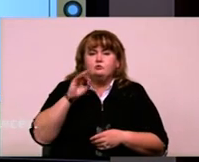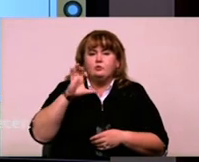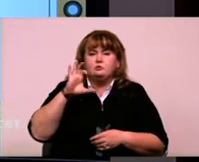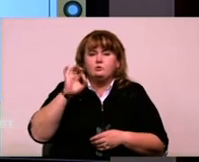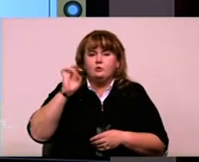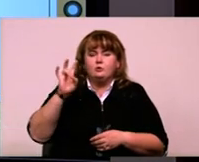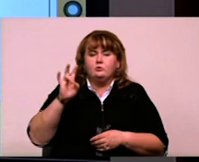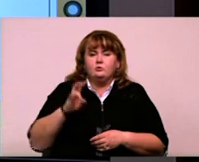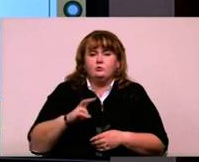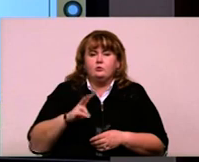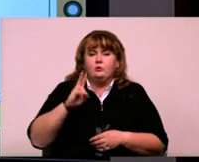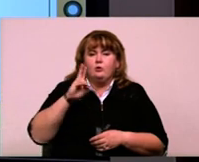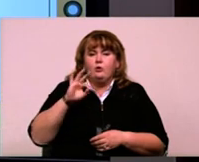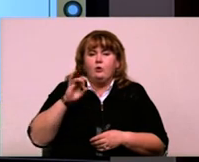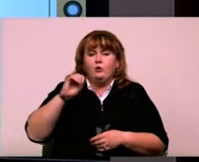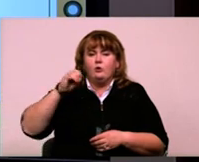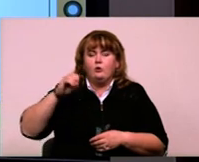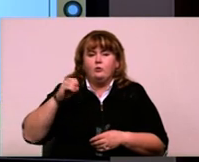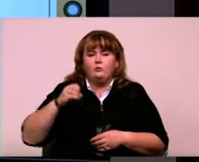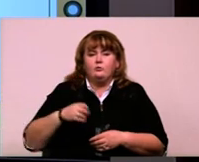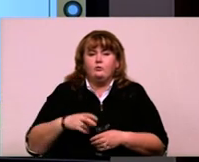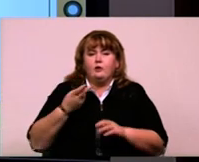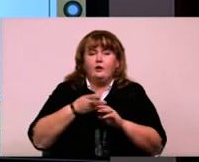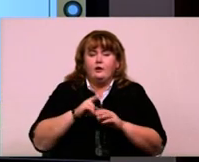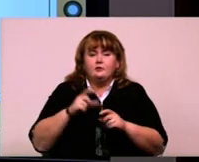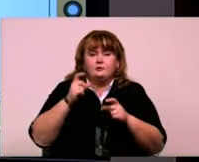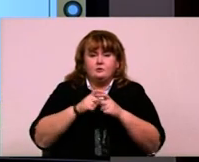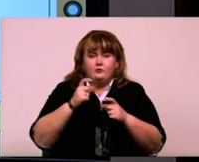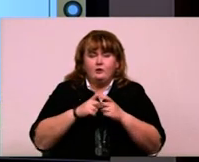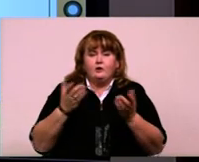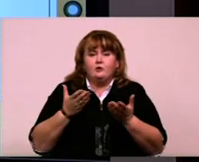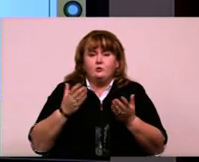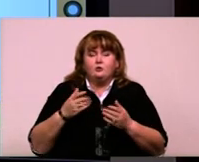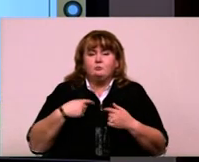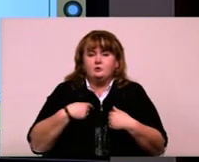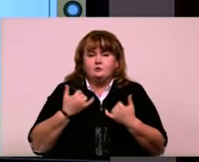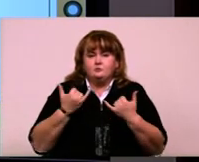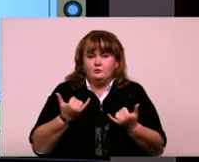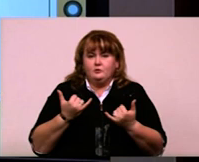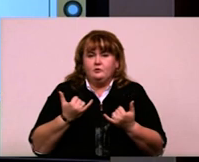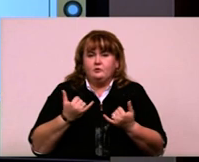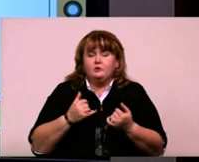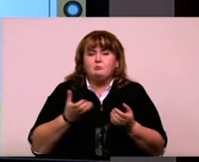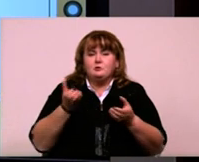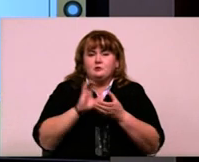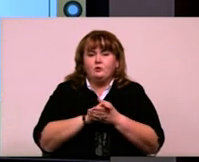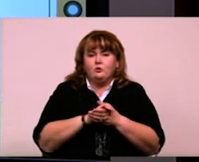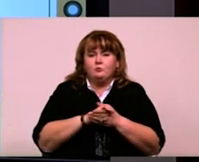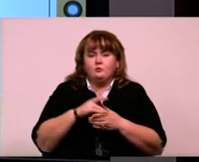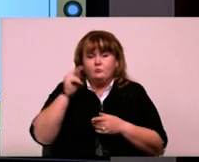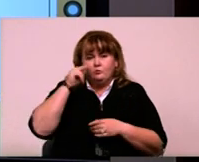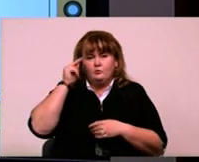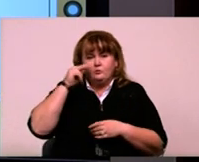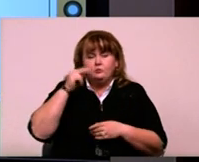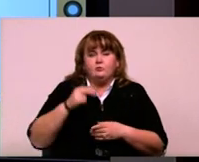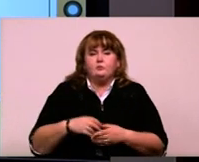Чосон, Корё. Это те термины, с которыми мы сегодня с вами познакомились на